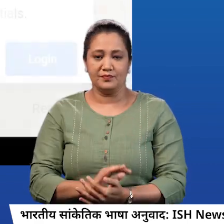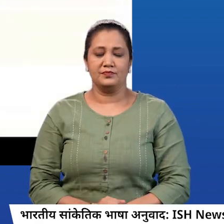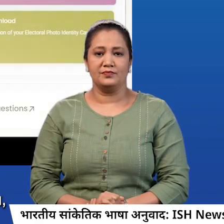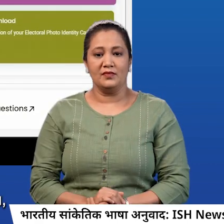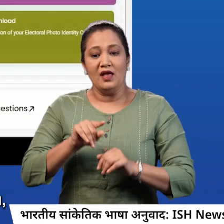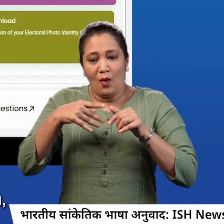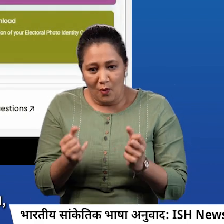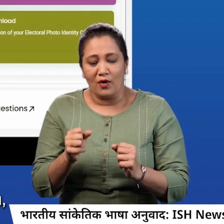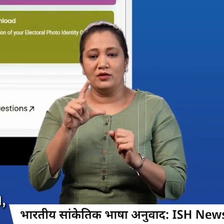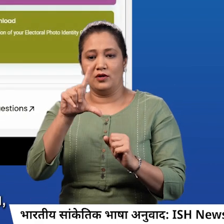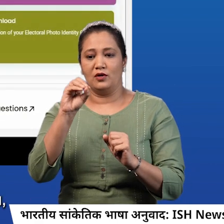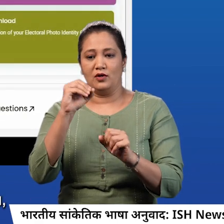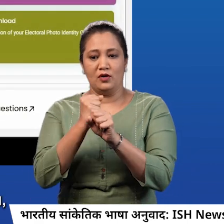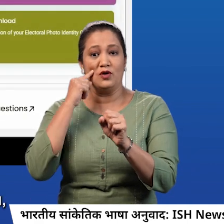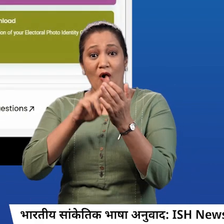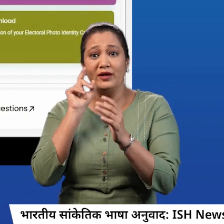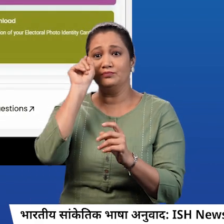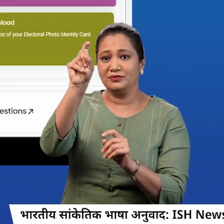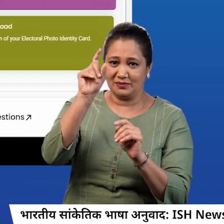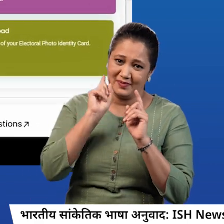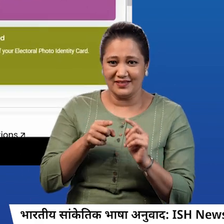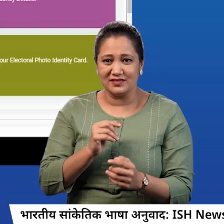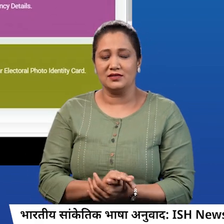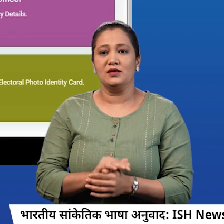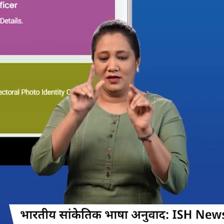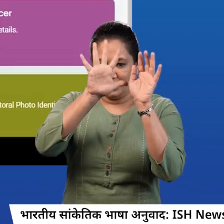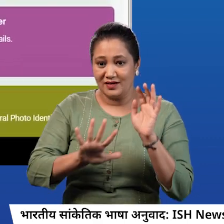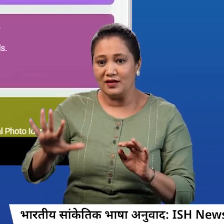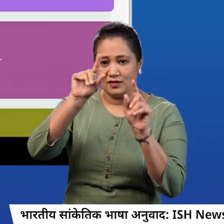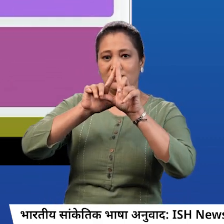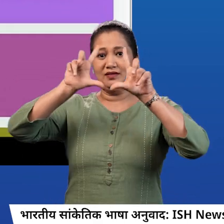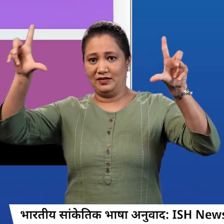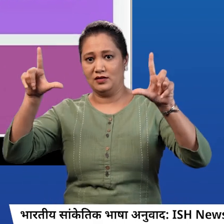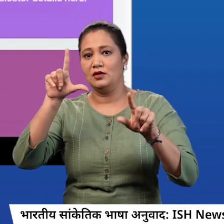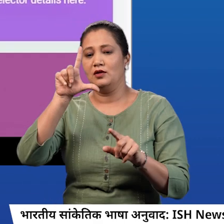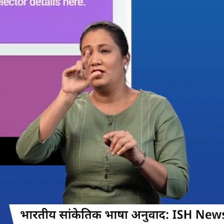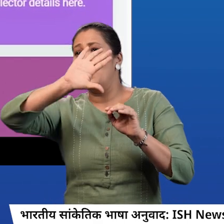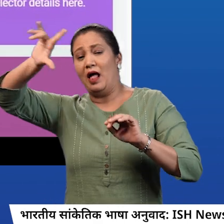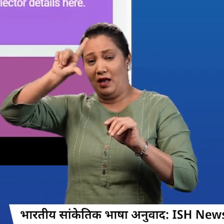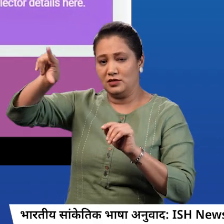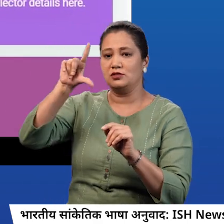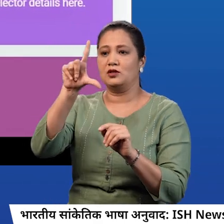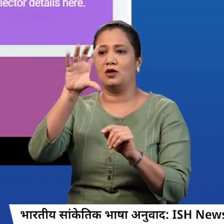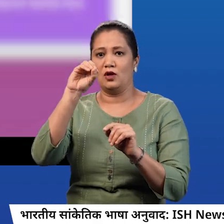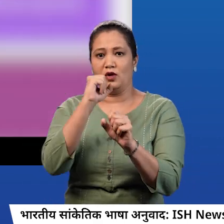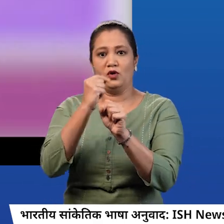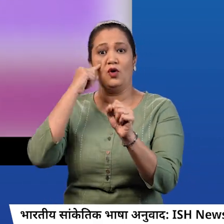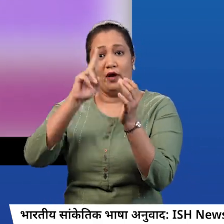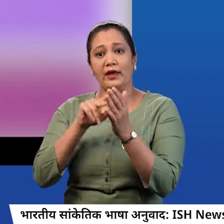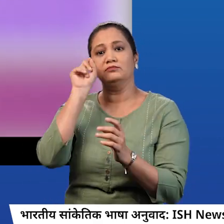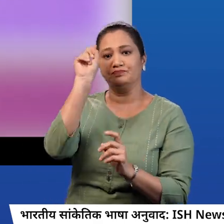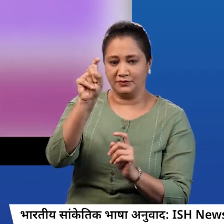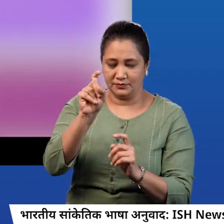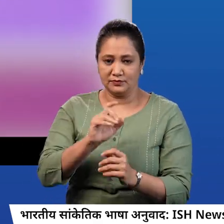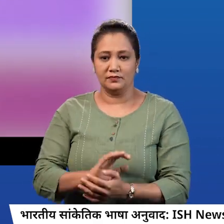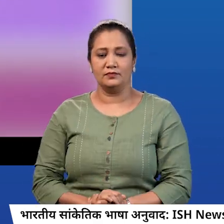दिसेल. आता हेच खातं वापरून लॉग इन करण्यासाठी तुम्हाला संकेतस्थळावरच्या मुख्य पानावर उजव्या कोपऱ्यात दिसत असलेल्या लॉग इन